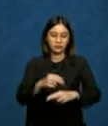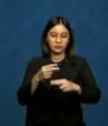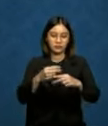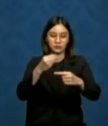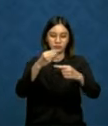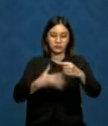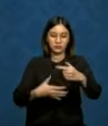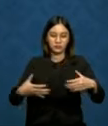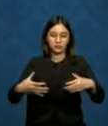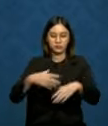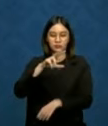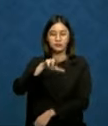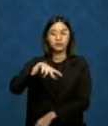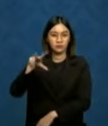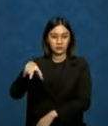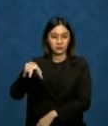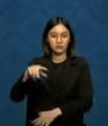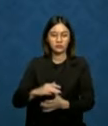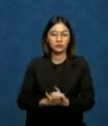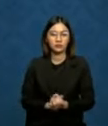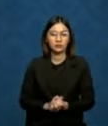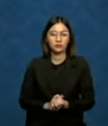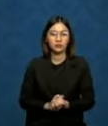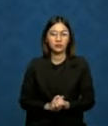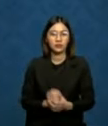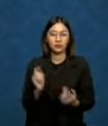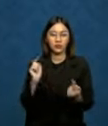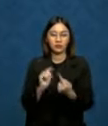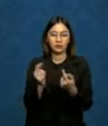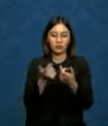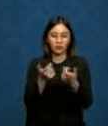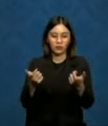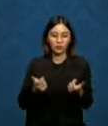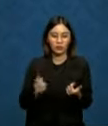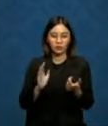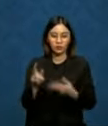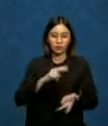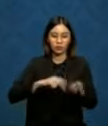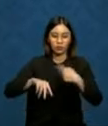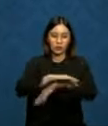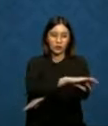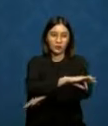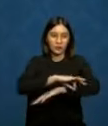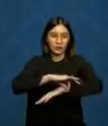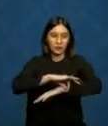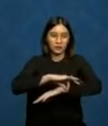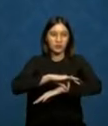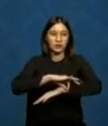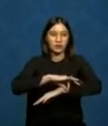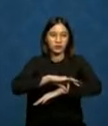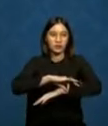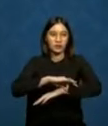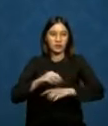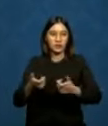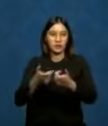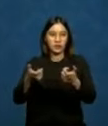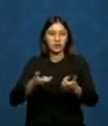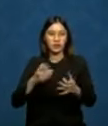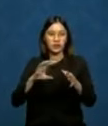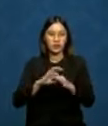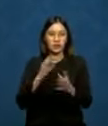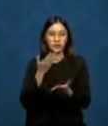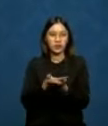ชื่อพรรคเพื่อไทยต่อรายงานของผู้สอบบัญชีและรายงานการ